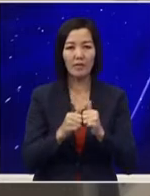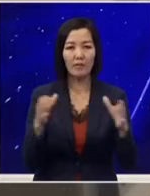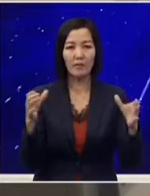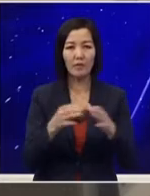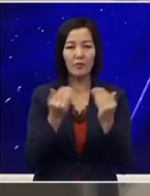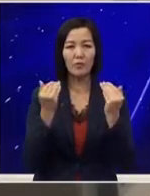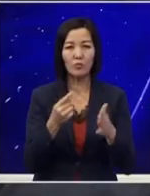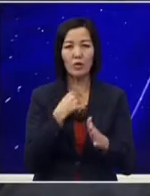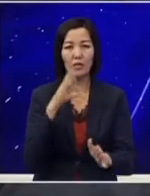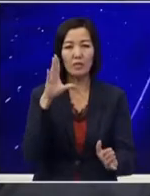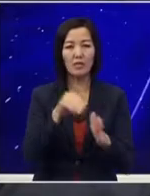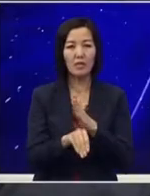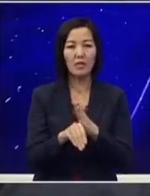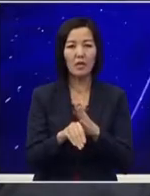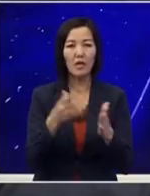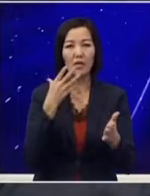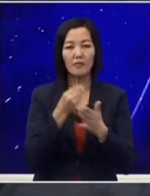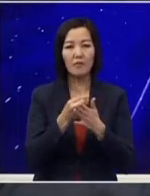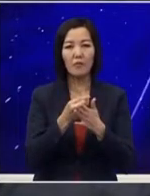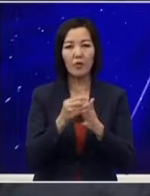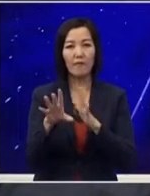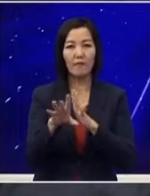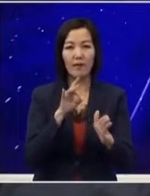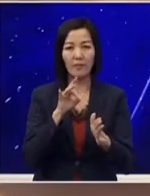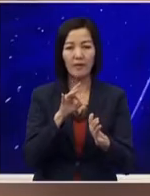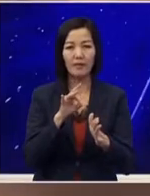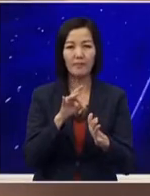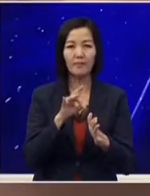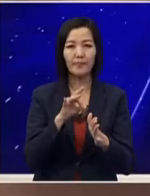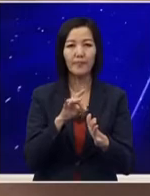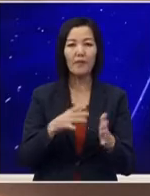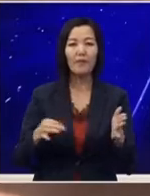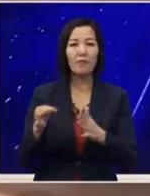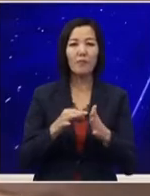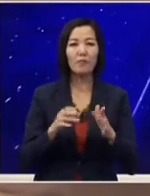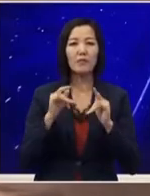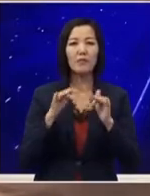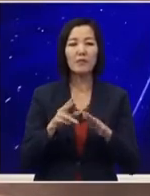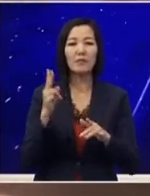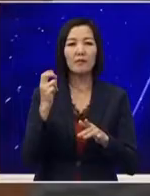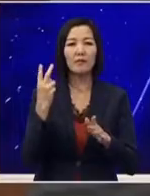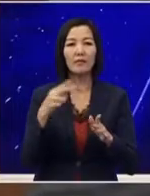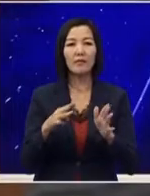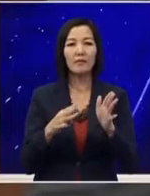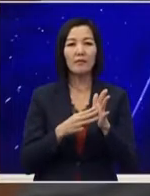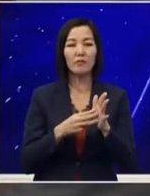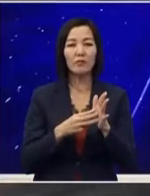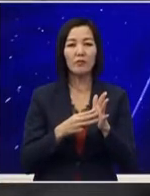65% от общего числа партийцев уже отдали свои голоса за кандидатов. Отметим, в области